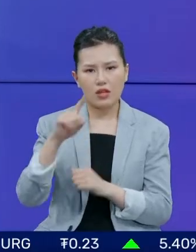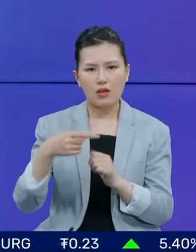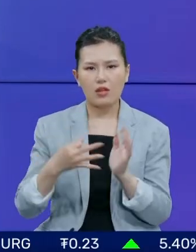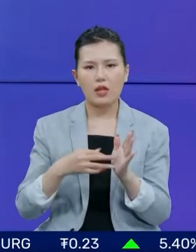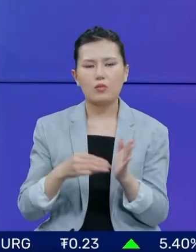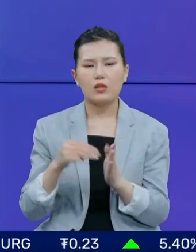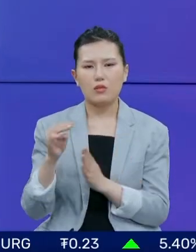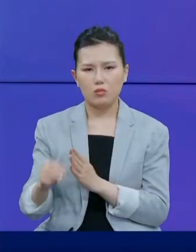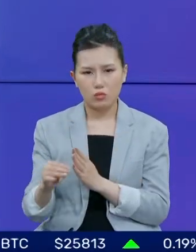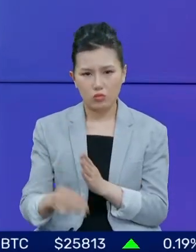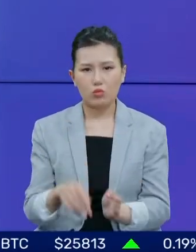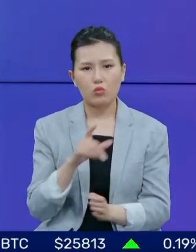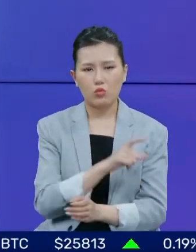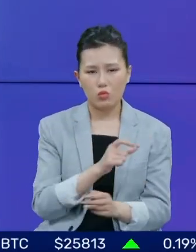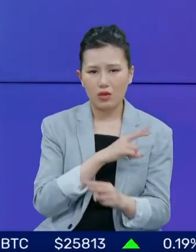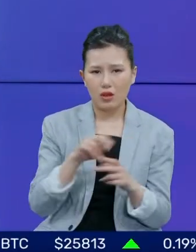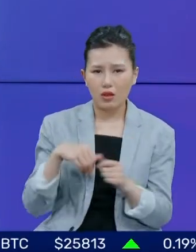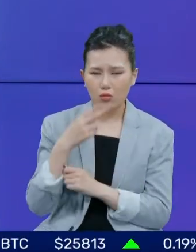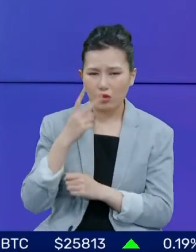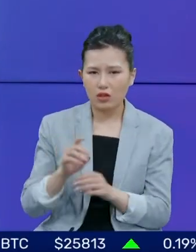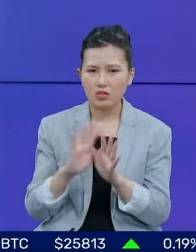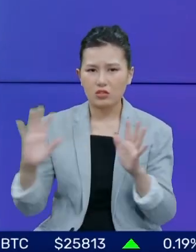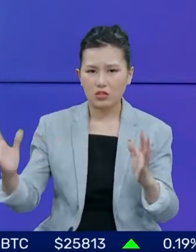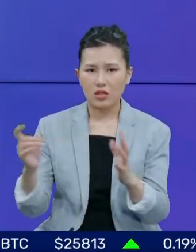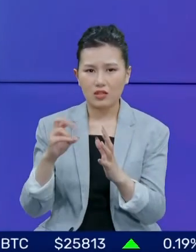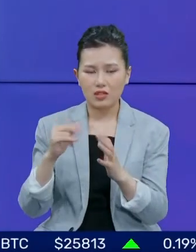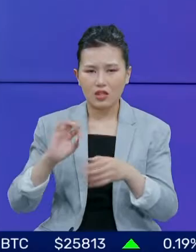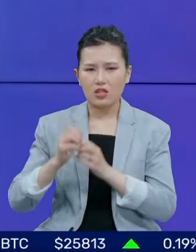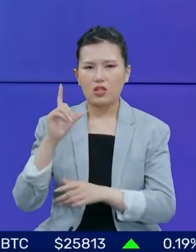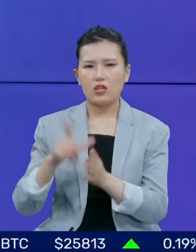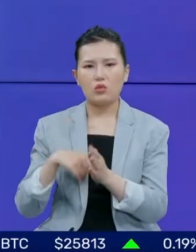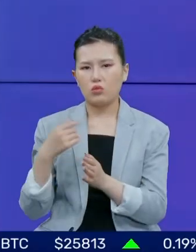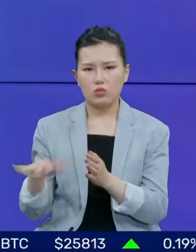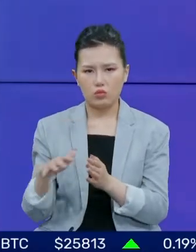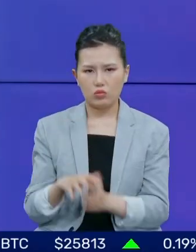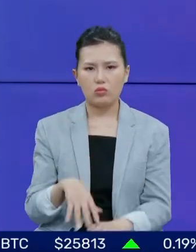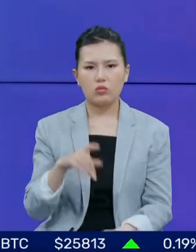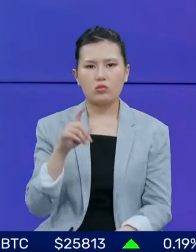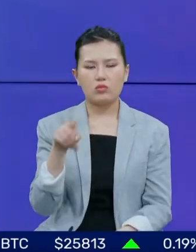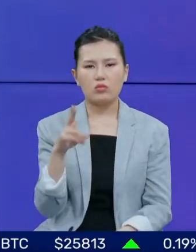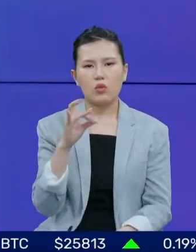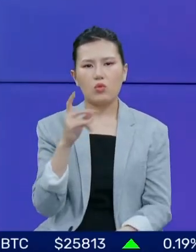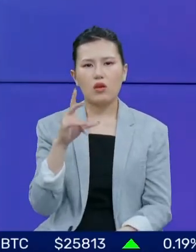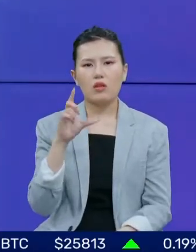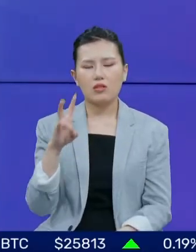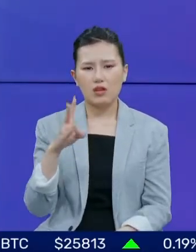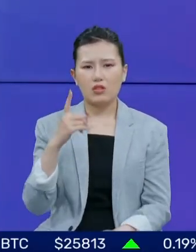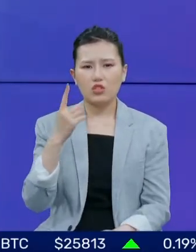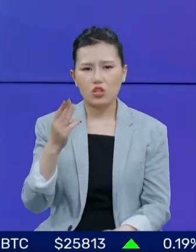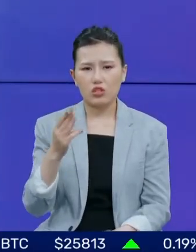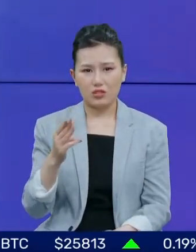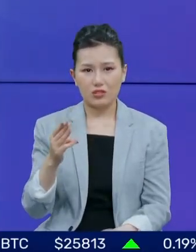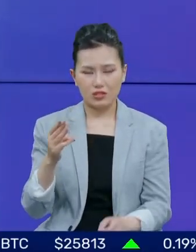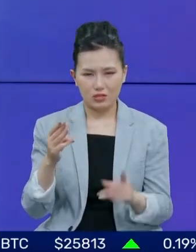барих шаардлагагүй гэж иргэд үзэж байгаа юм а. Нийслэлийн иргэдийн амралт чөлөө цагаа өнгөрүүлдэг улсын хэмжээнд ганцхан байх цогцолборт цэцэрлэг төрөлнг